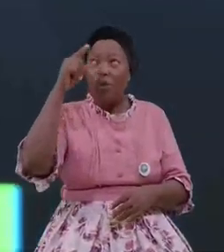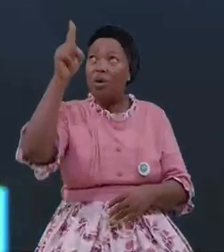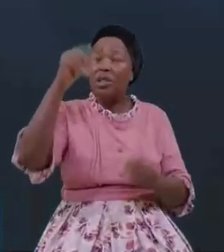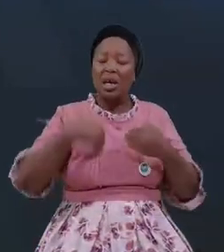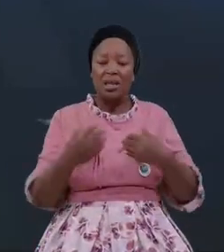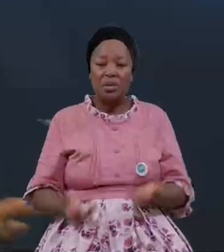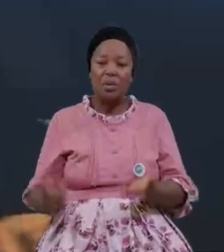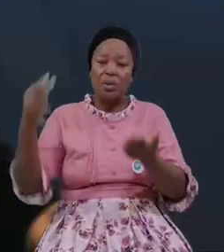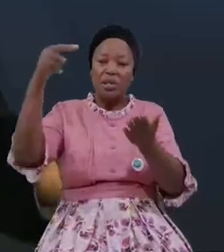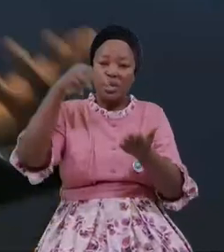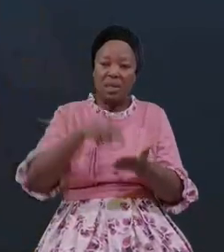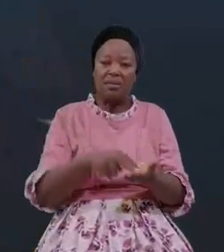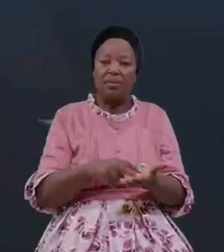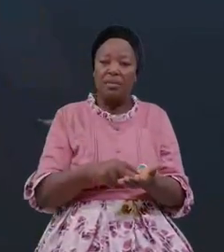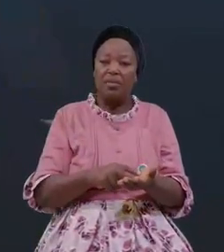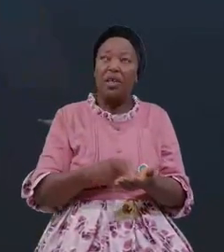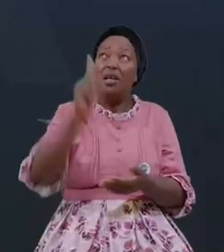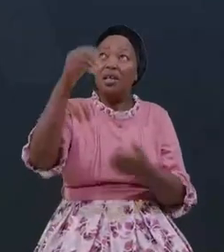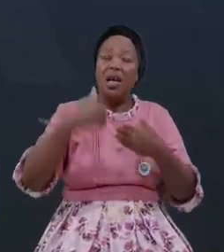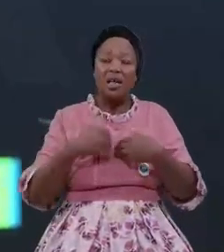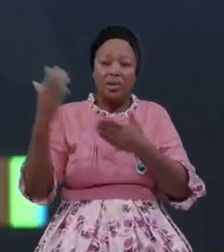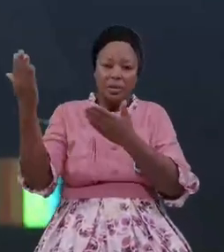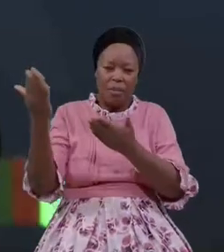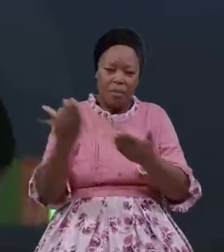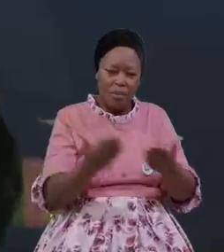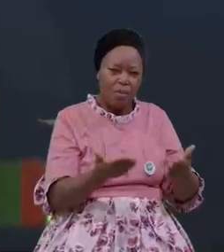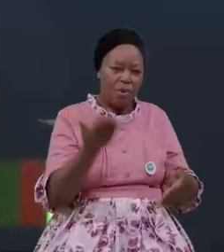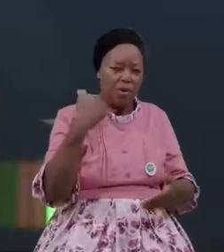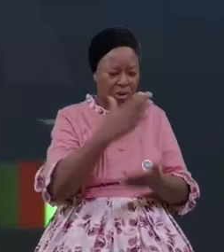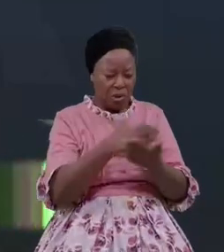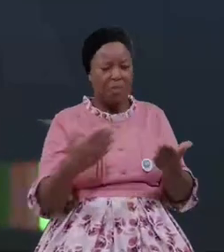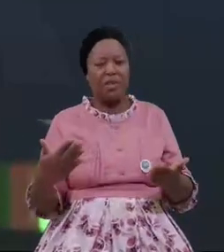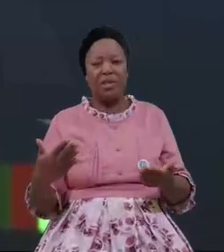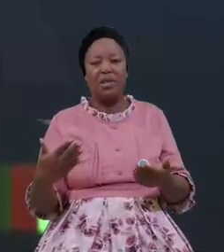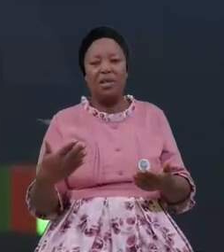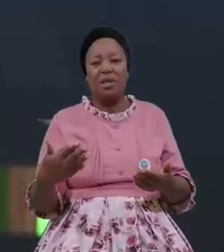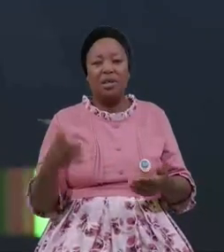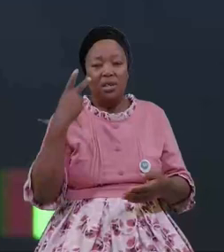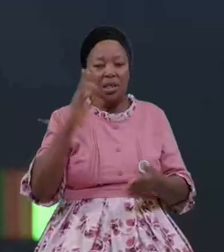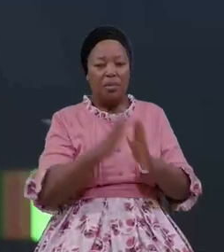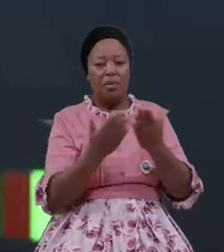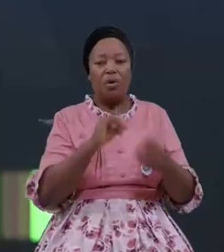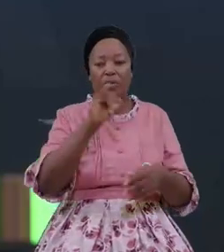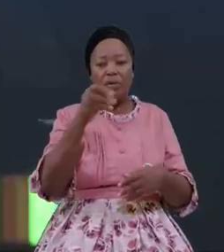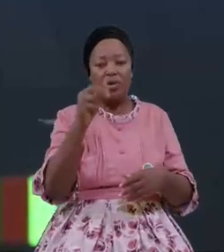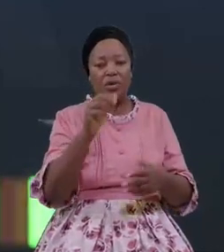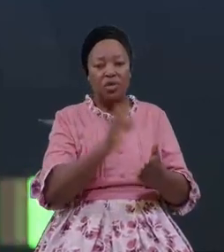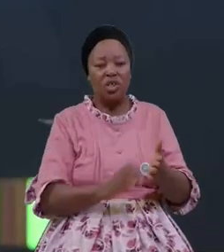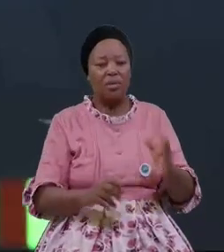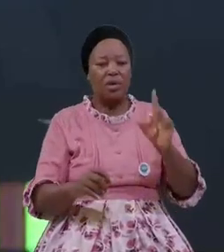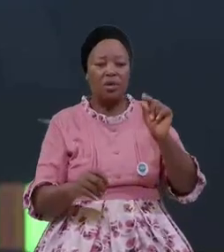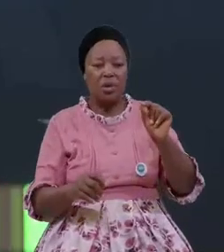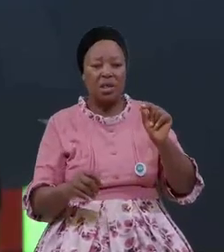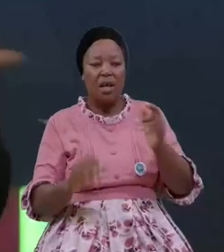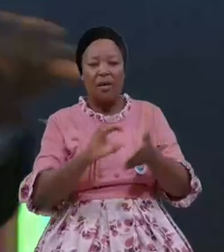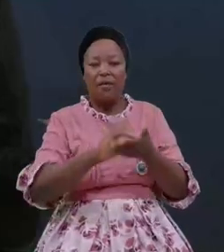est ressuscité il nous a apporté quelque chose nous allons au vin